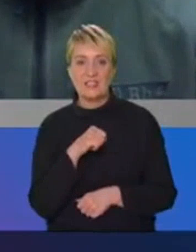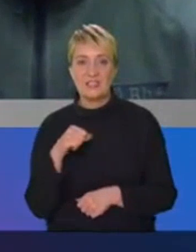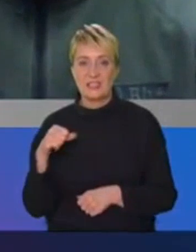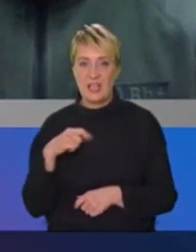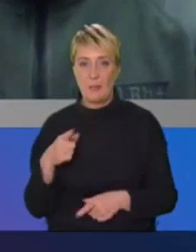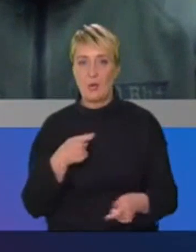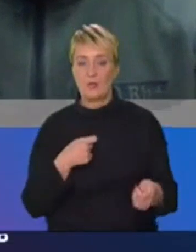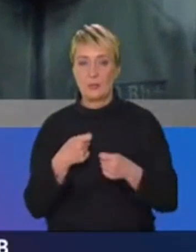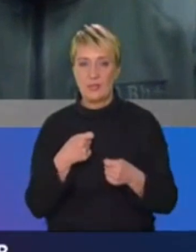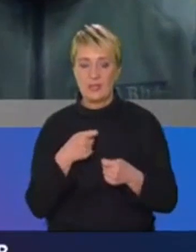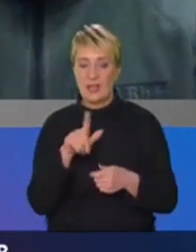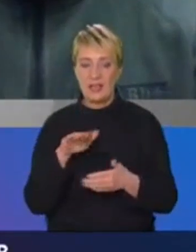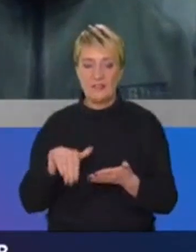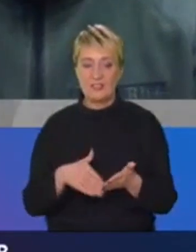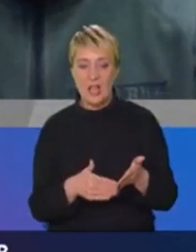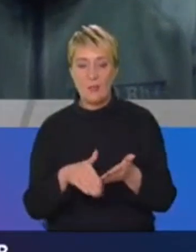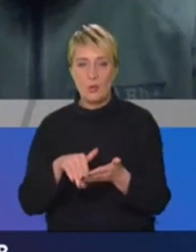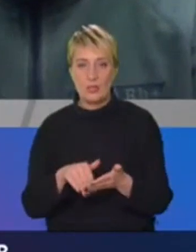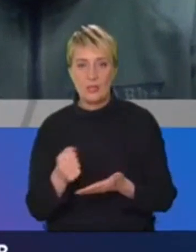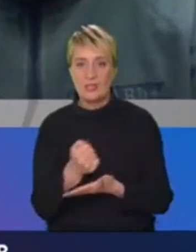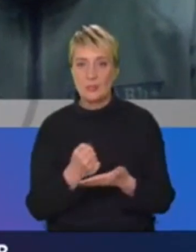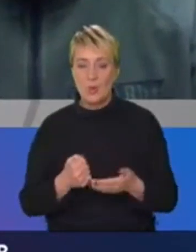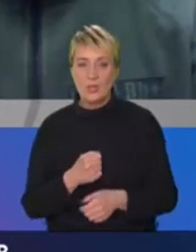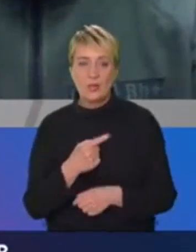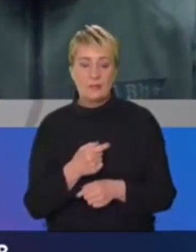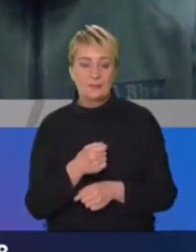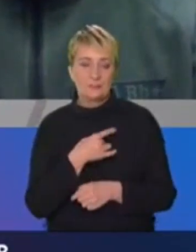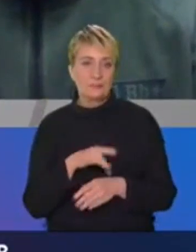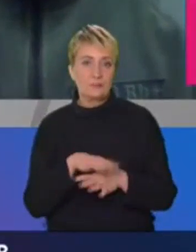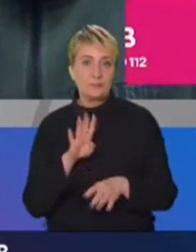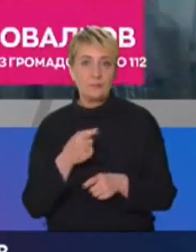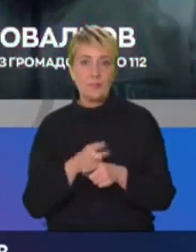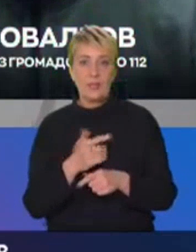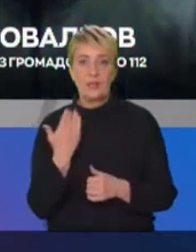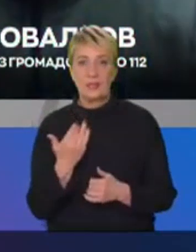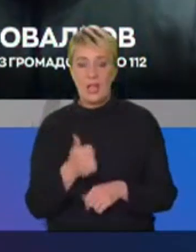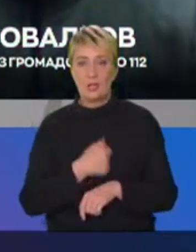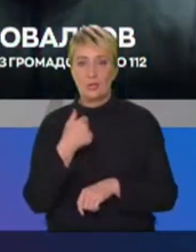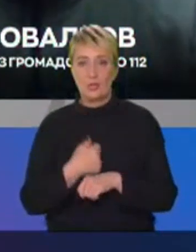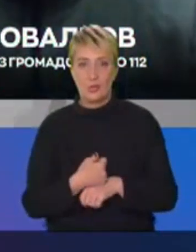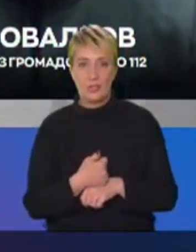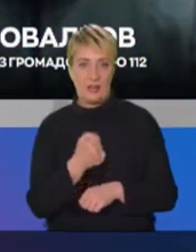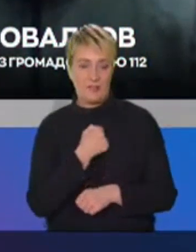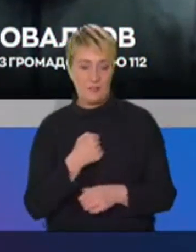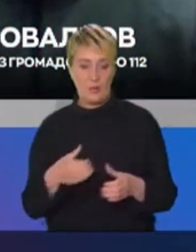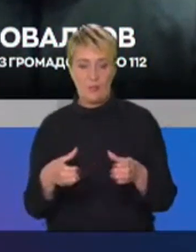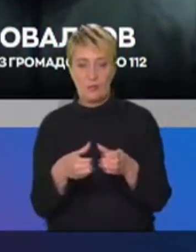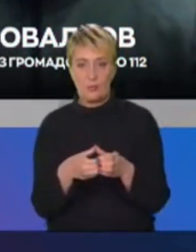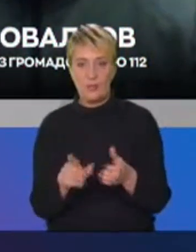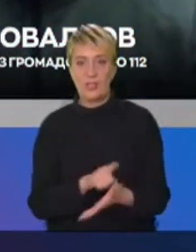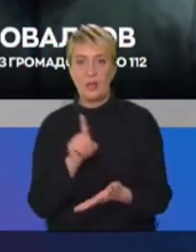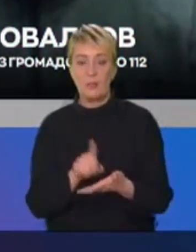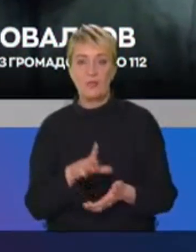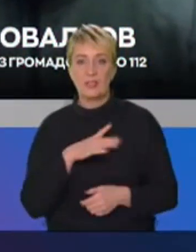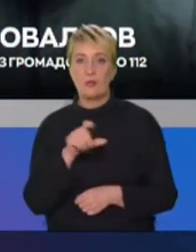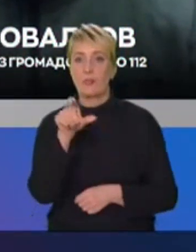Вони взаємодіють з Збройними силами України. Зазвичай на чолі цього військового формування повинна бути